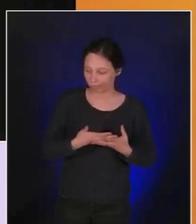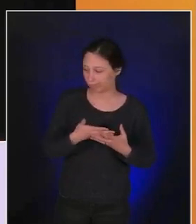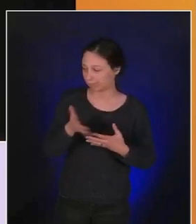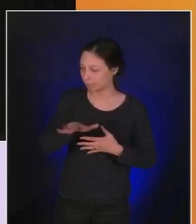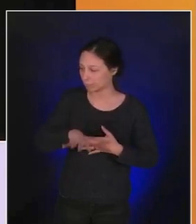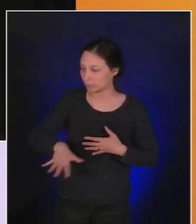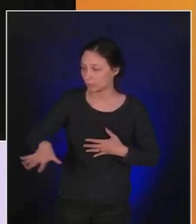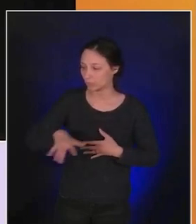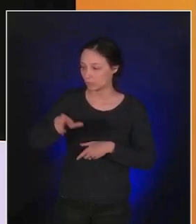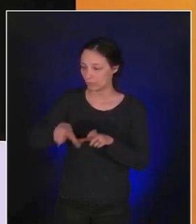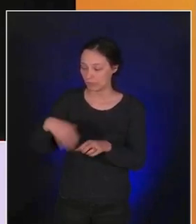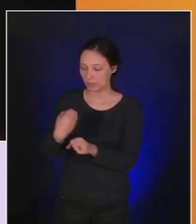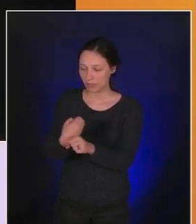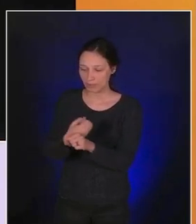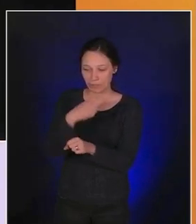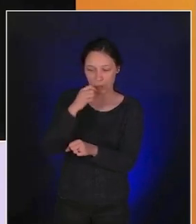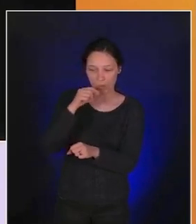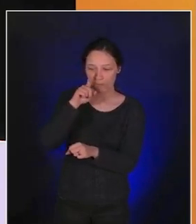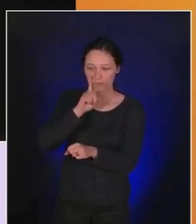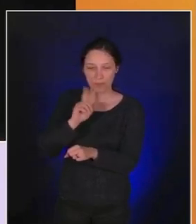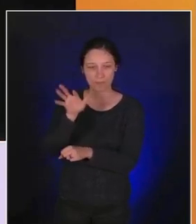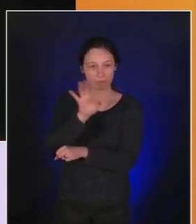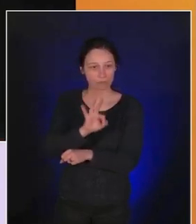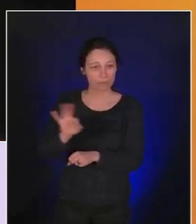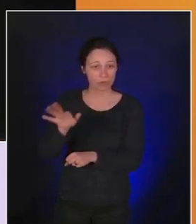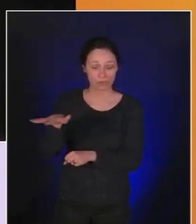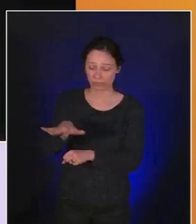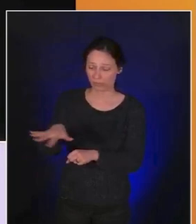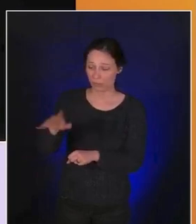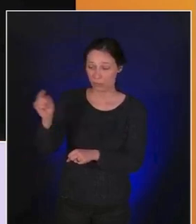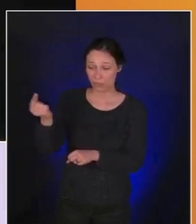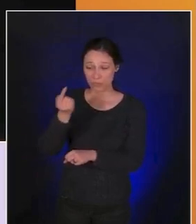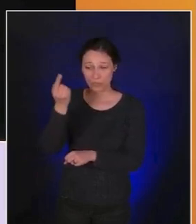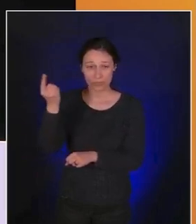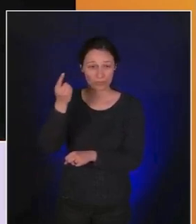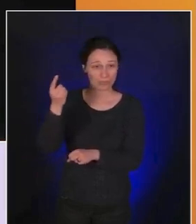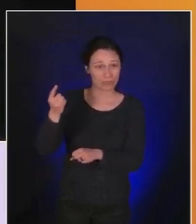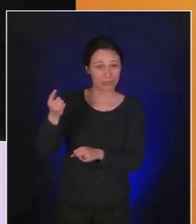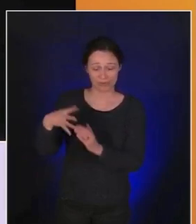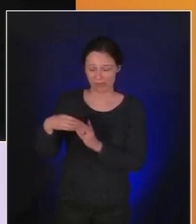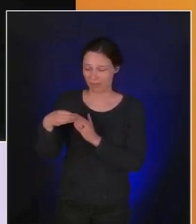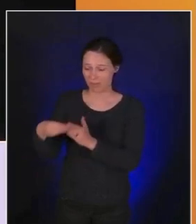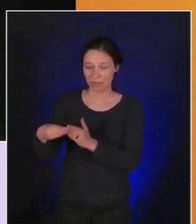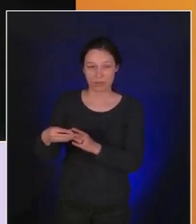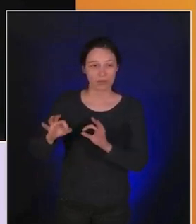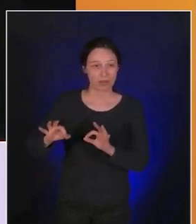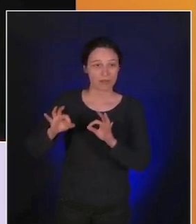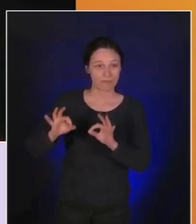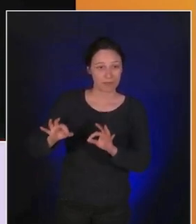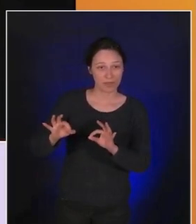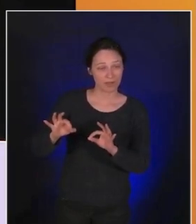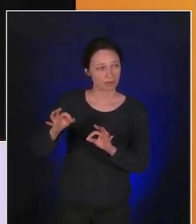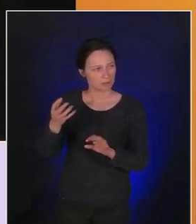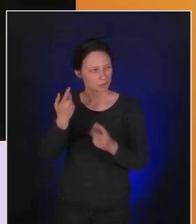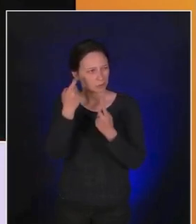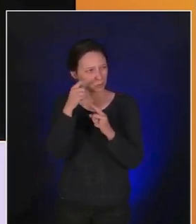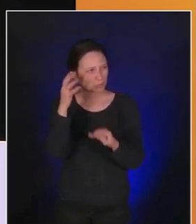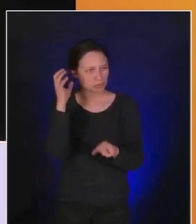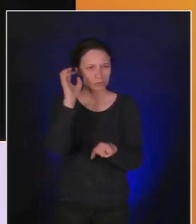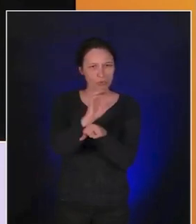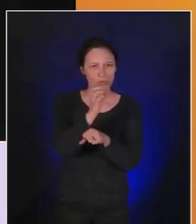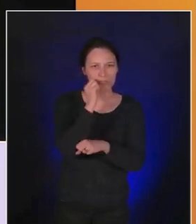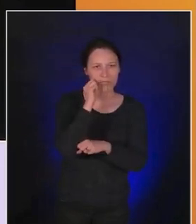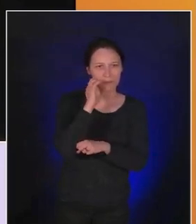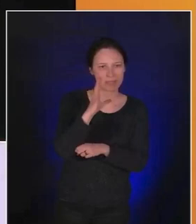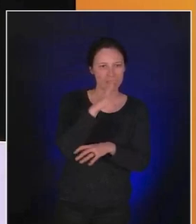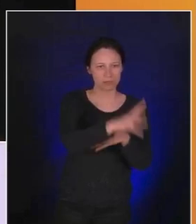de France qui ont toujours été l'un des pionniers de la lutte contre l'ordre capitaliste mondial et qui sont engagés ces